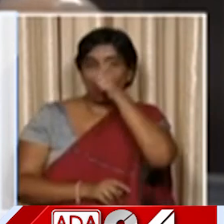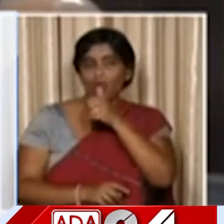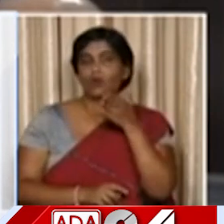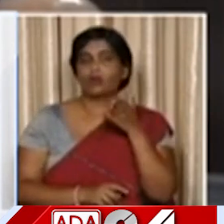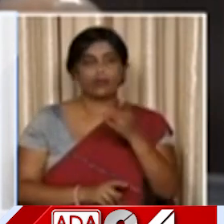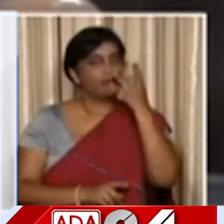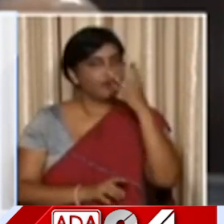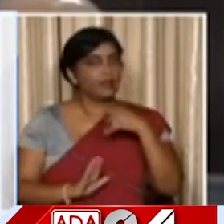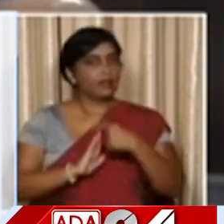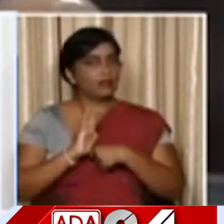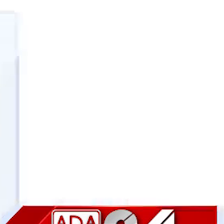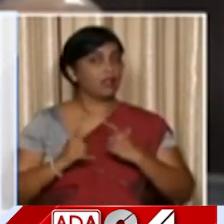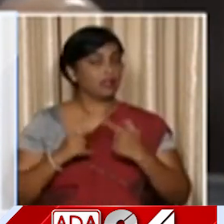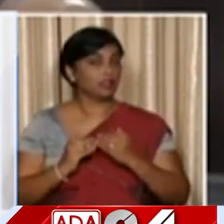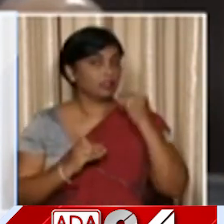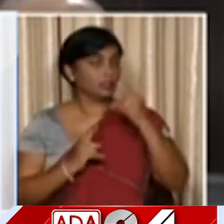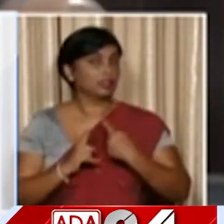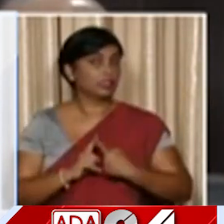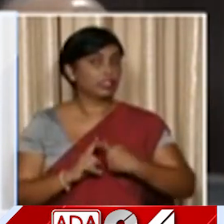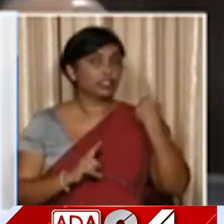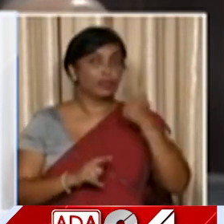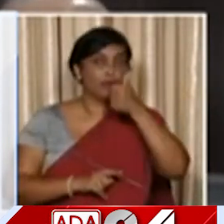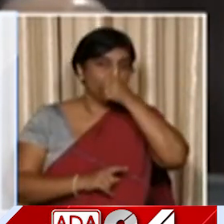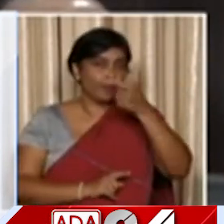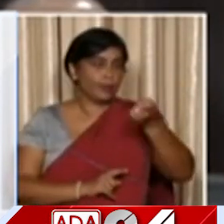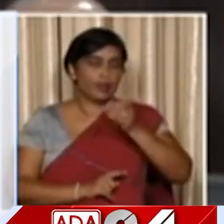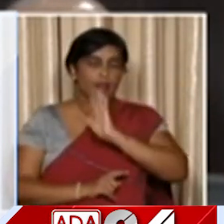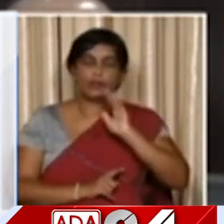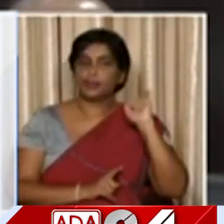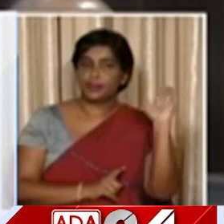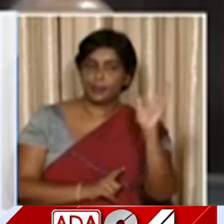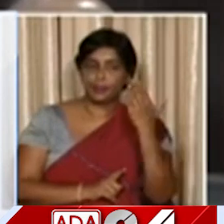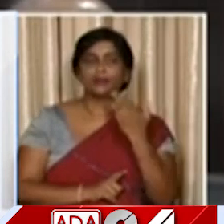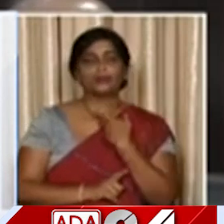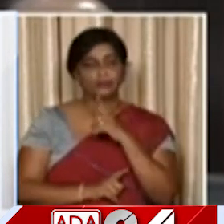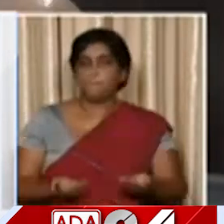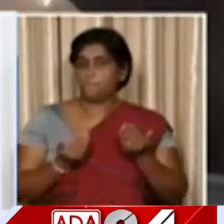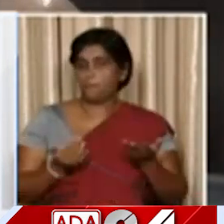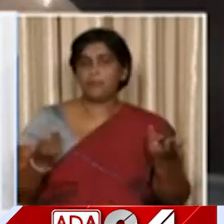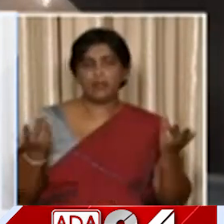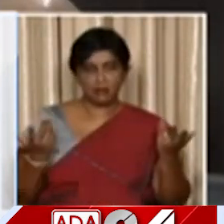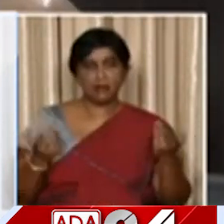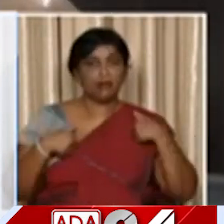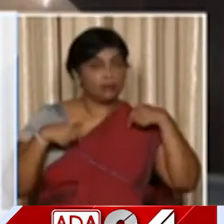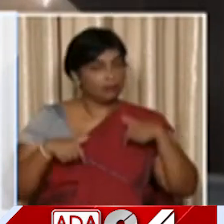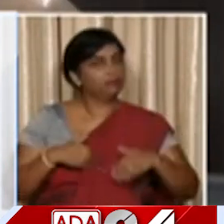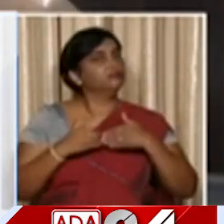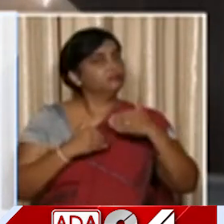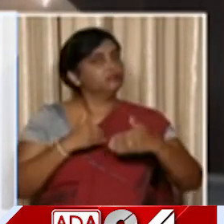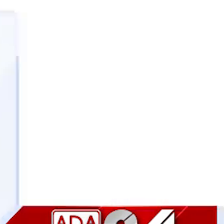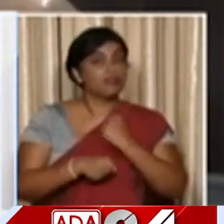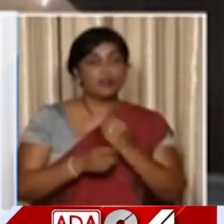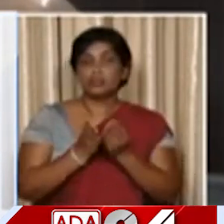ඒ නිසා රටේ අනාගත දියුණුව හොරකම් කරන්න එපා කියලා මං හැම එක්කෙනාගෙම ඉල්ලා සිටිනවා. අපි මෙතෙක් කල් ක්‍රියා කළේ